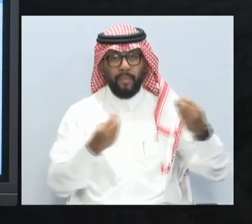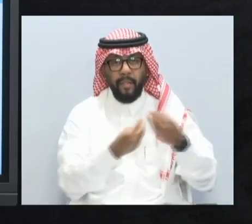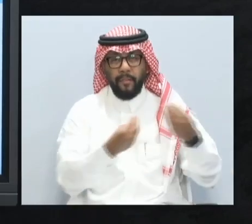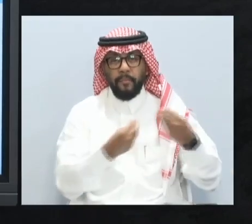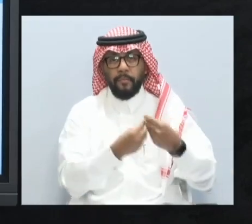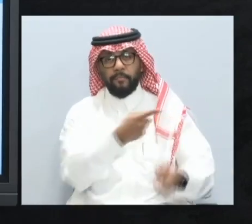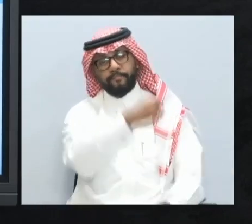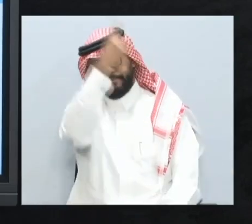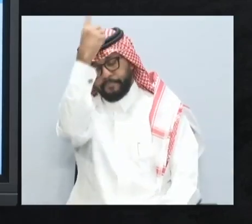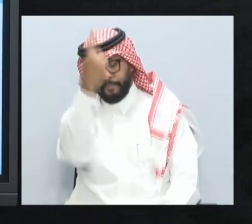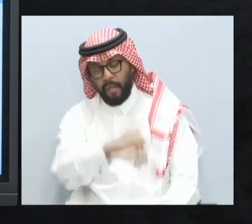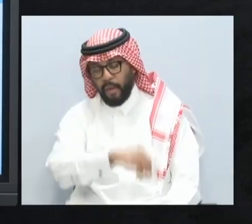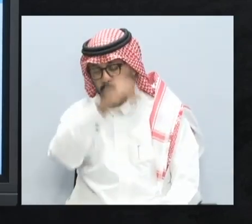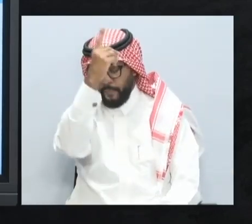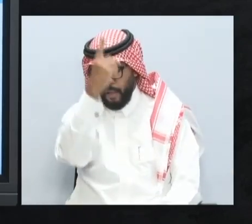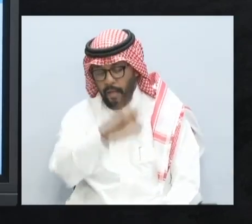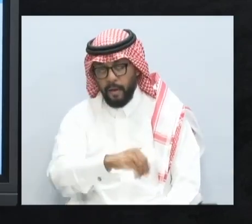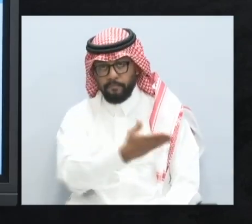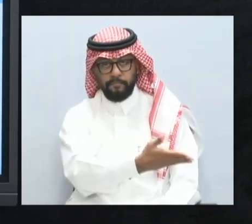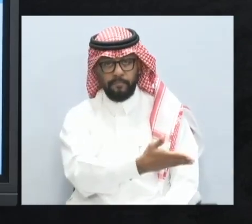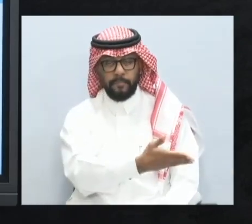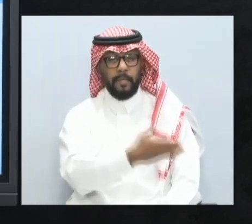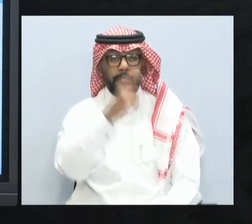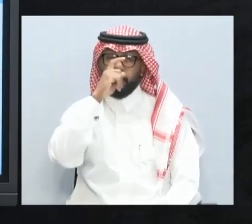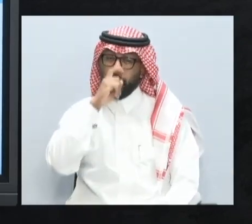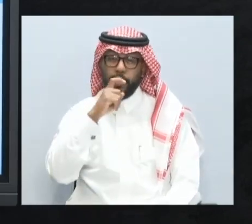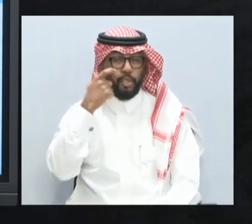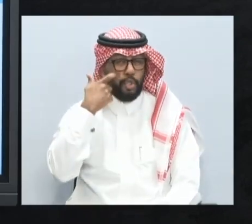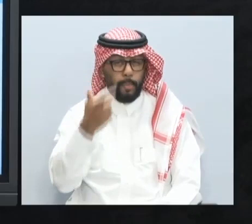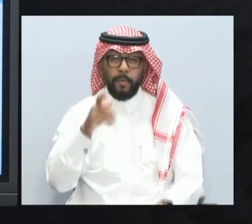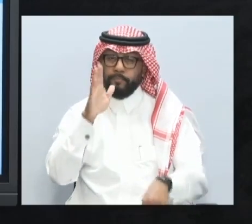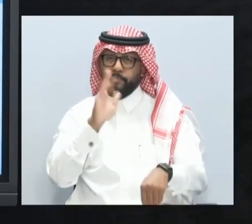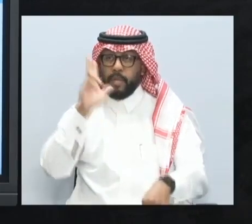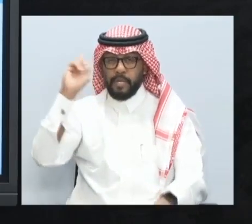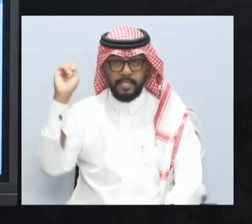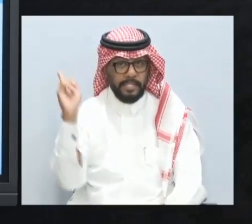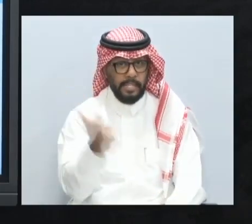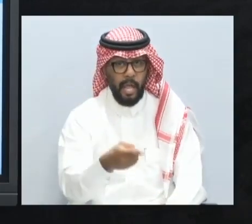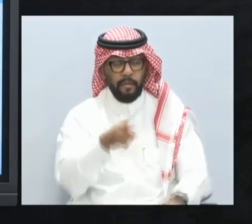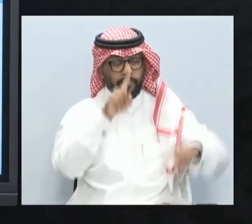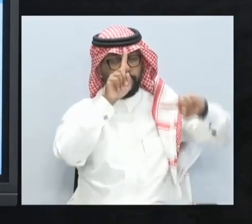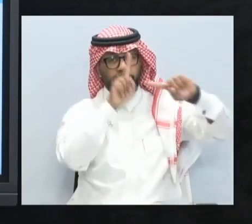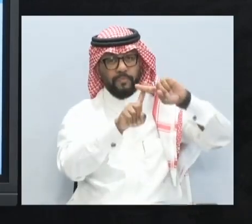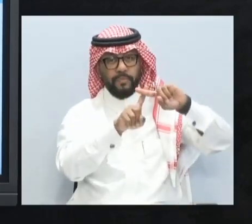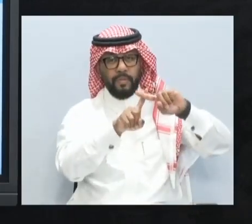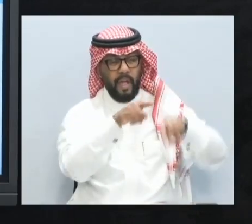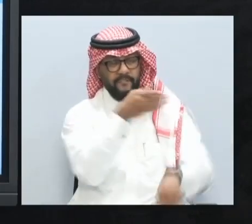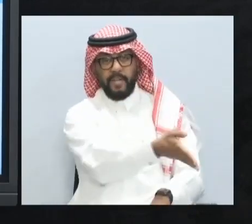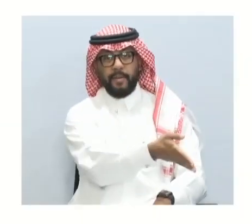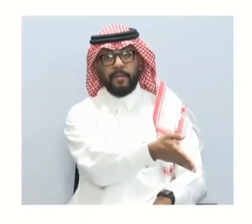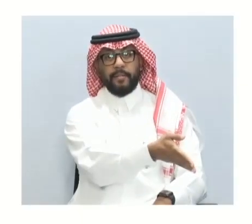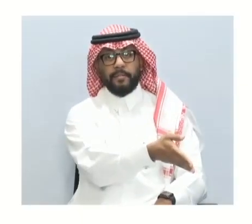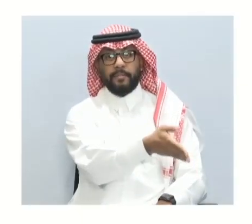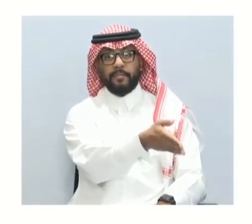من سحره وهذا هو الكفر لذلك حكم على الساحر بالكفر حكم على الساحر بالكفر